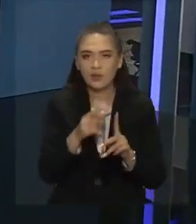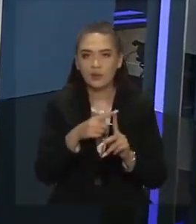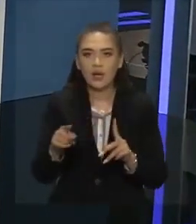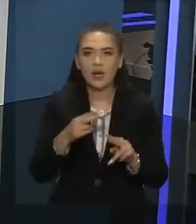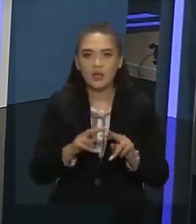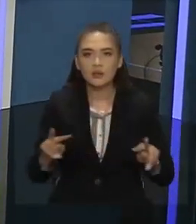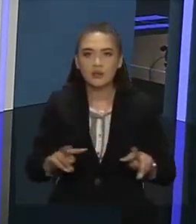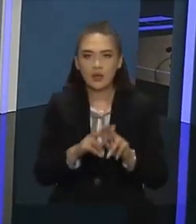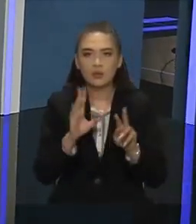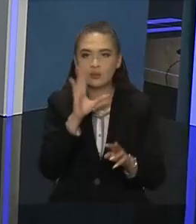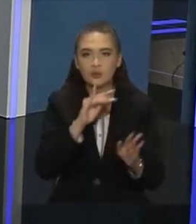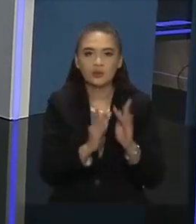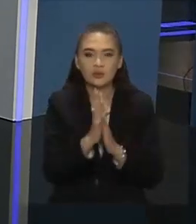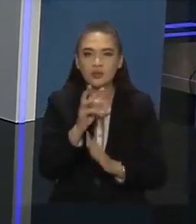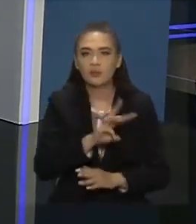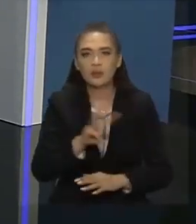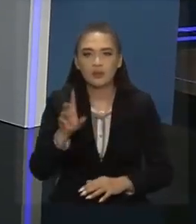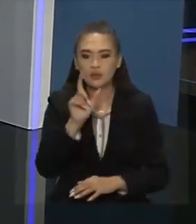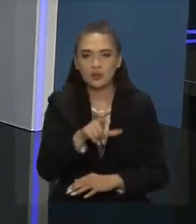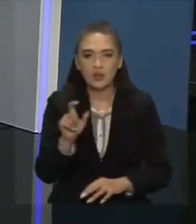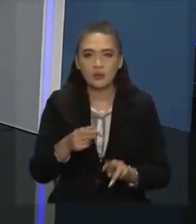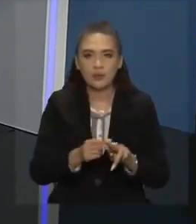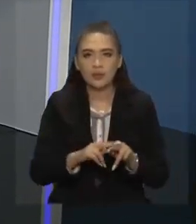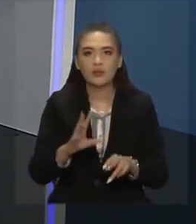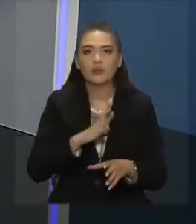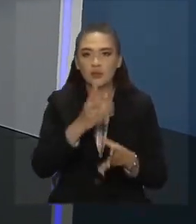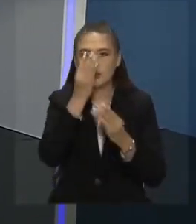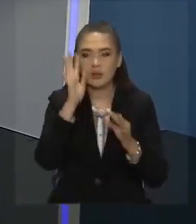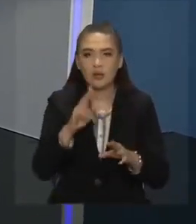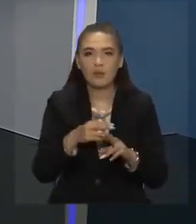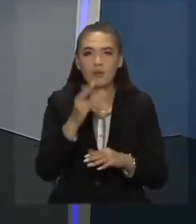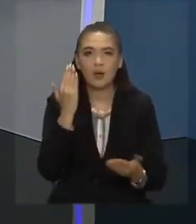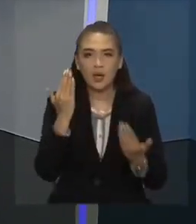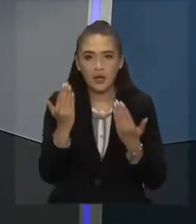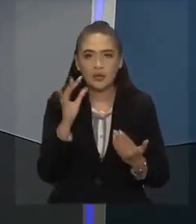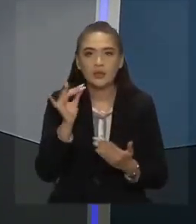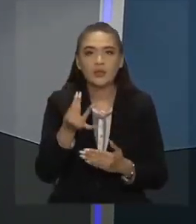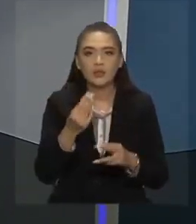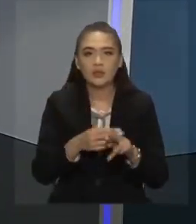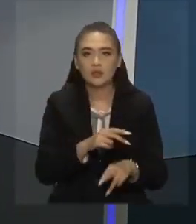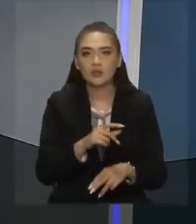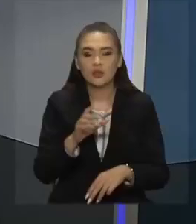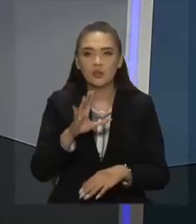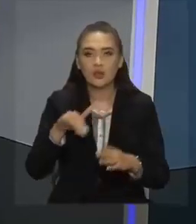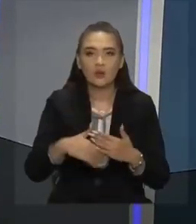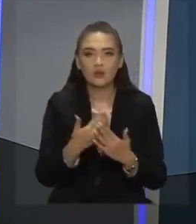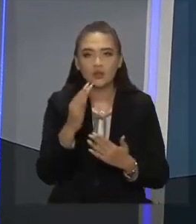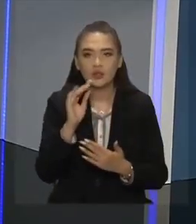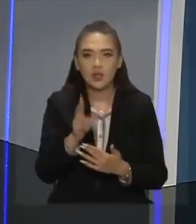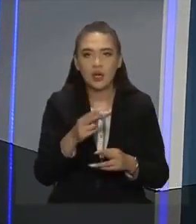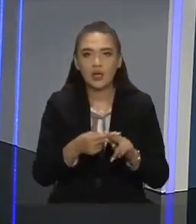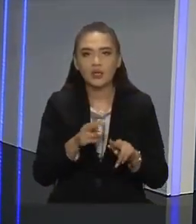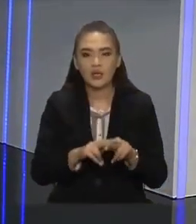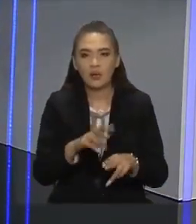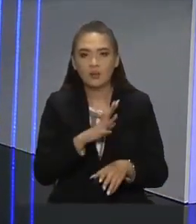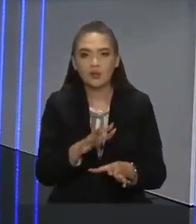может вырасти на 1 000 000 человек. И при этом нужно не забывать про парки и скверы, и, само собой, новые ЖК. Вот только хватит ли для